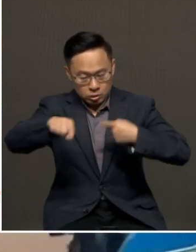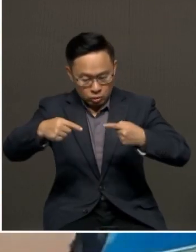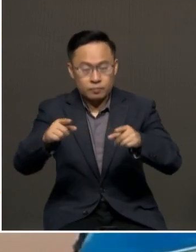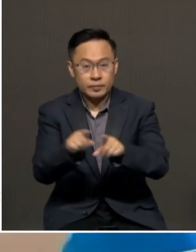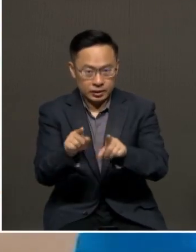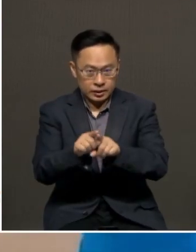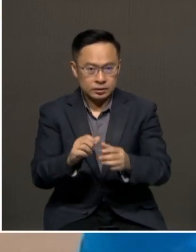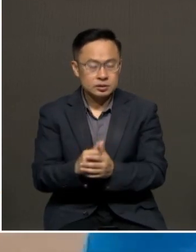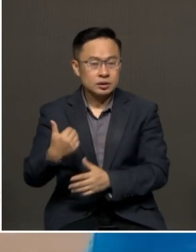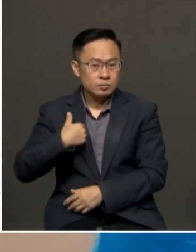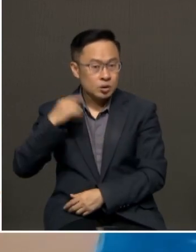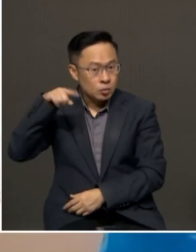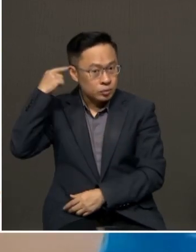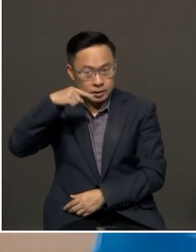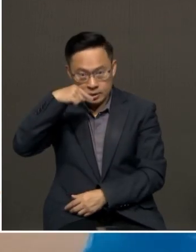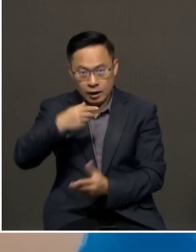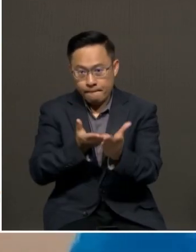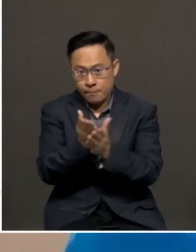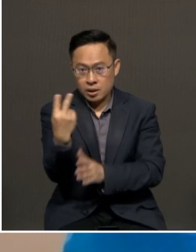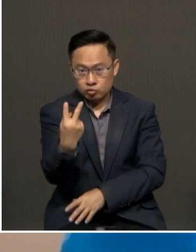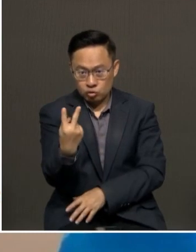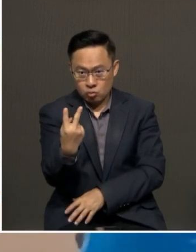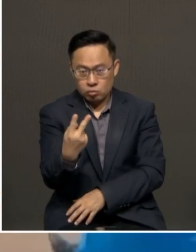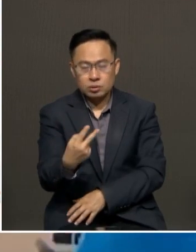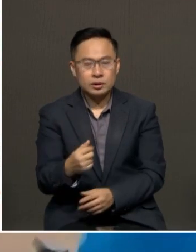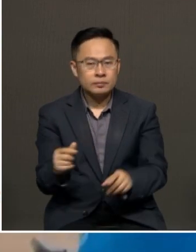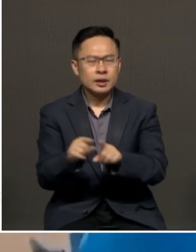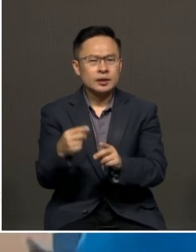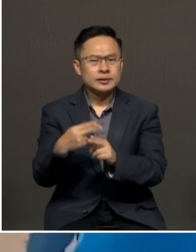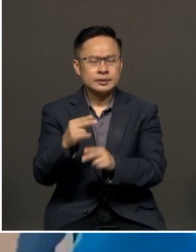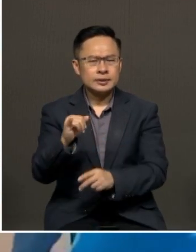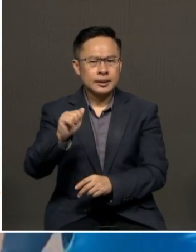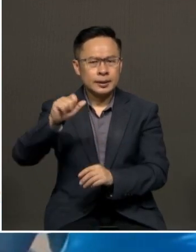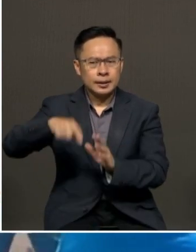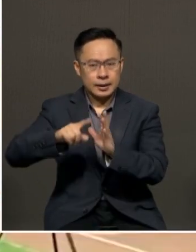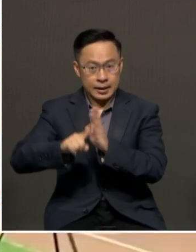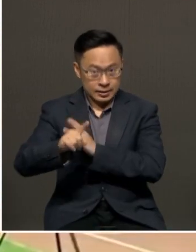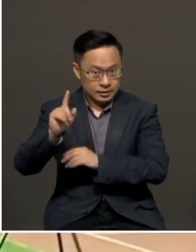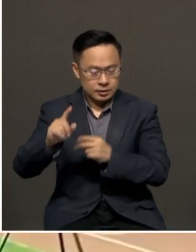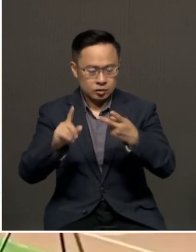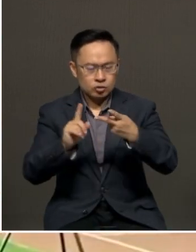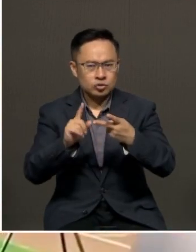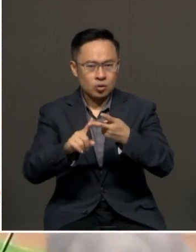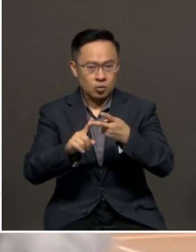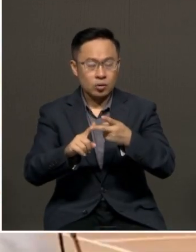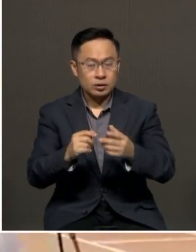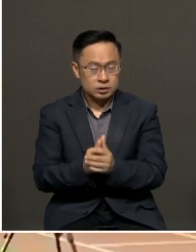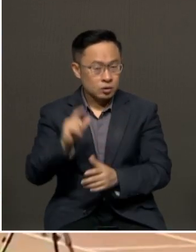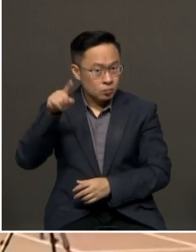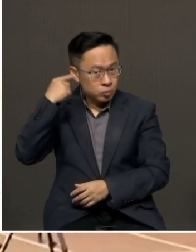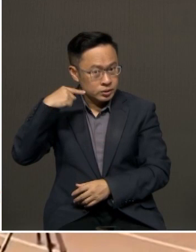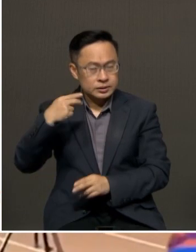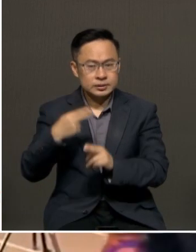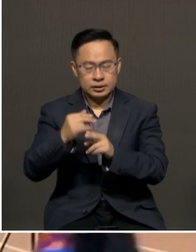ซึ่งก็มีนักวิ่งสาวไทยของเราเนี่ยที่ทะลุเข้ามาได้2คนเช่นกันได้แก่ไอซ์อธิชาเพชรกุลรวมเป็นเจ้าของเหรียญท